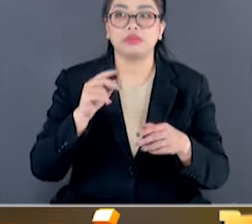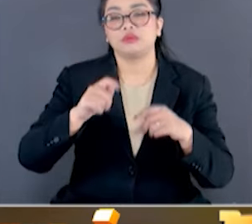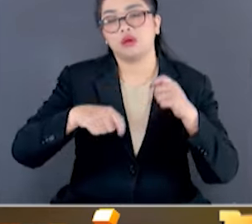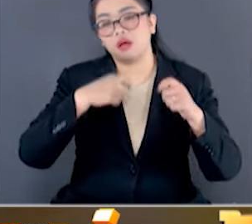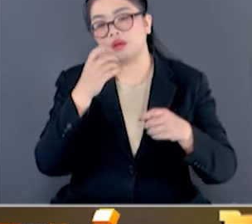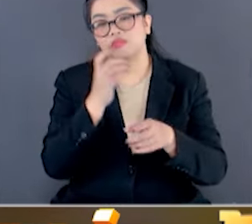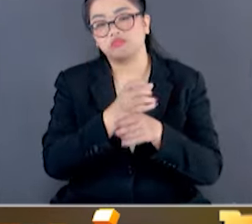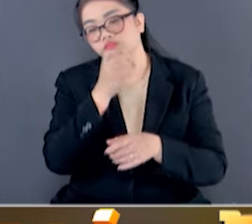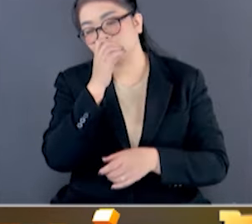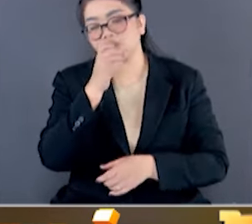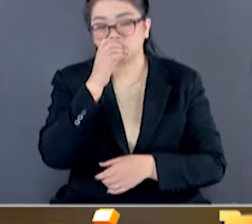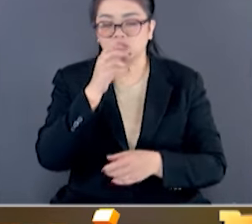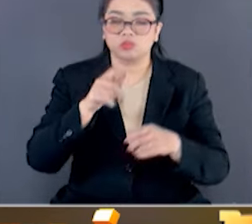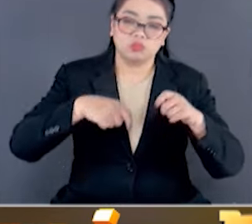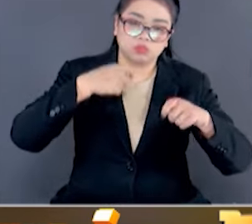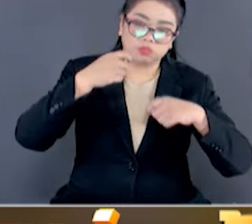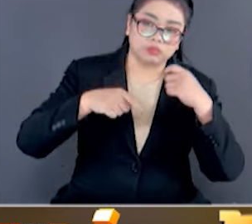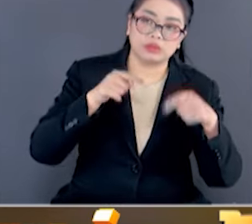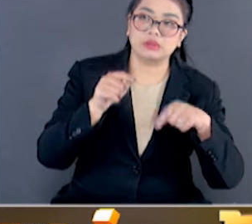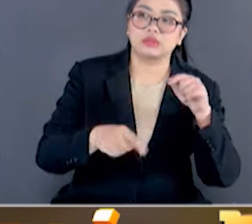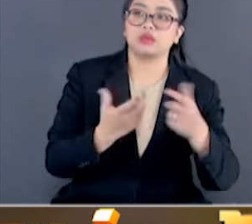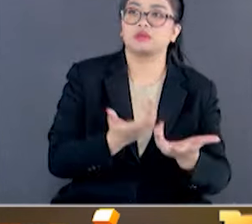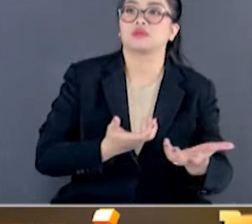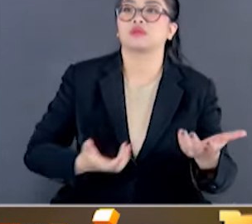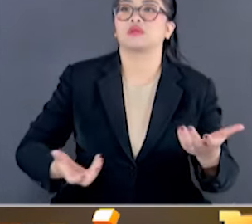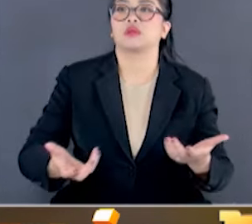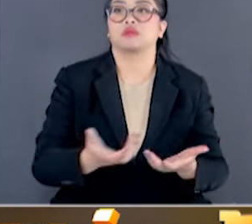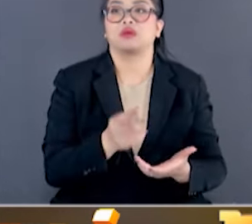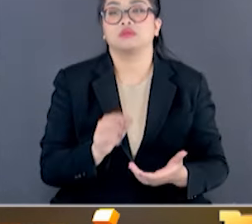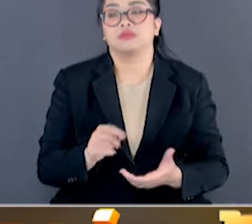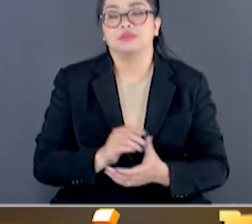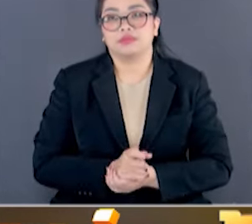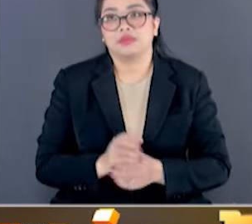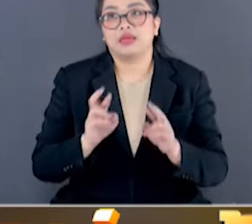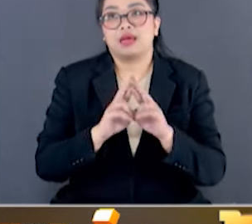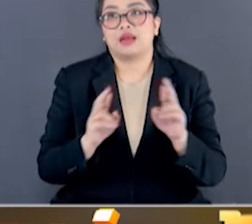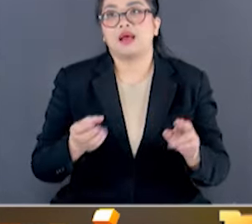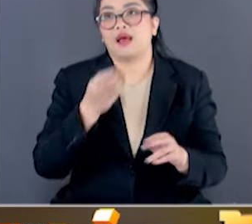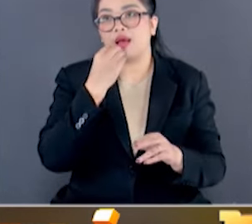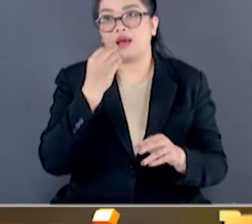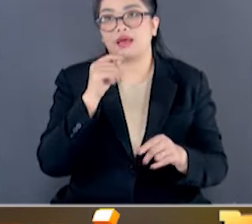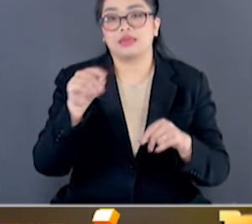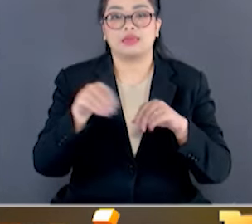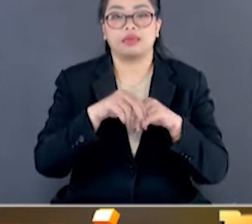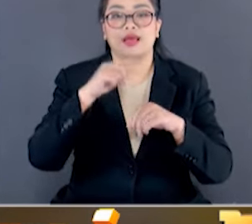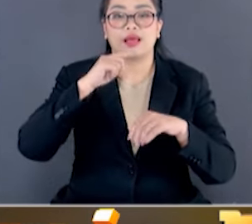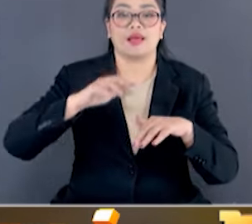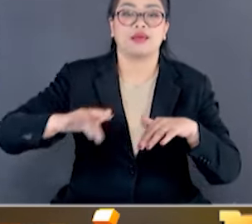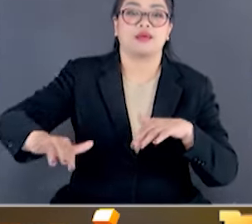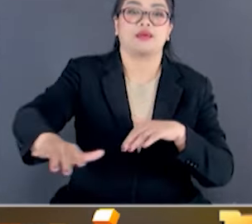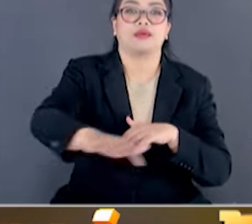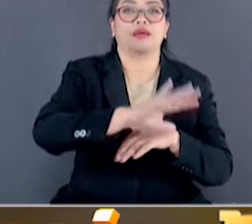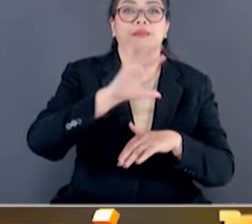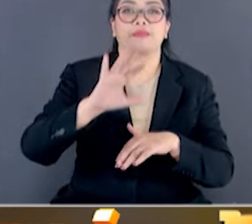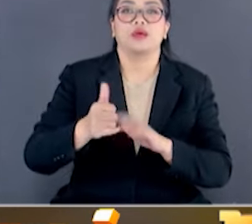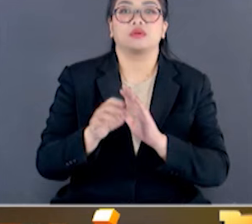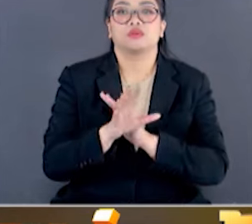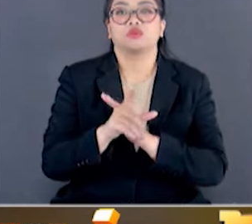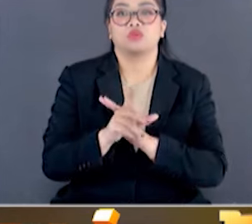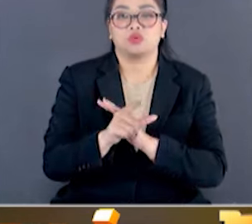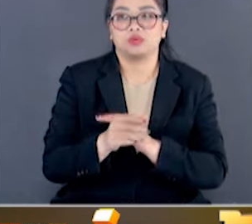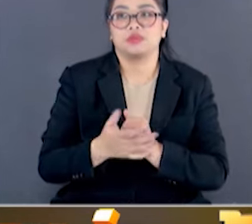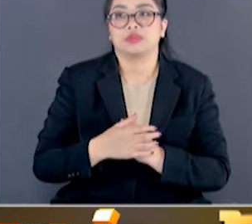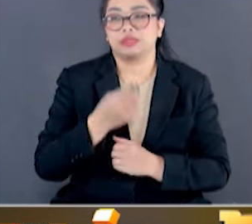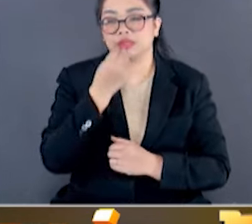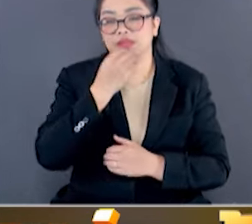กินดื่มกินดื่มนะฮะสั่งมาหลากหลายเลยนะนี่เป็นบรรยากาศในร้านอาหารเลียบชายหาดบางแสนที่อำเภอเมืองจังหวัดชลบุรี